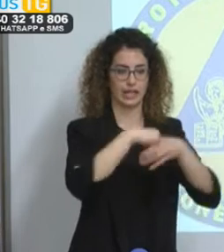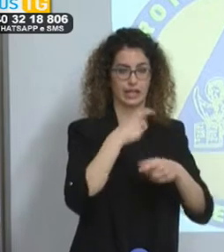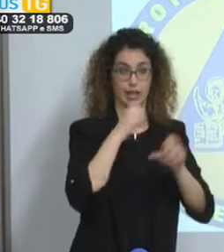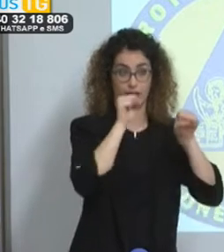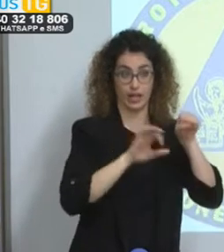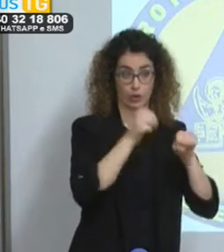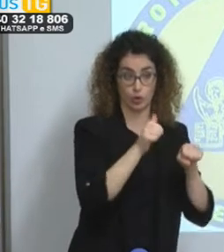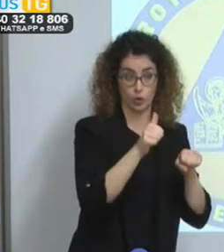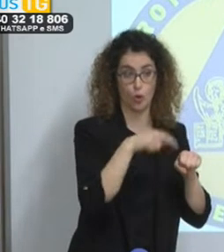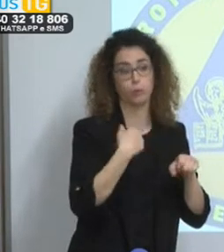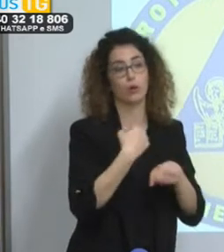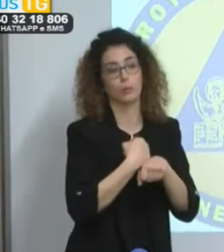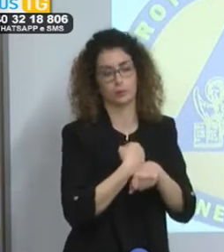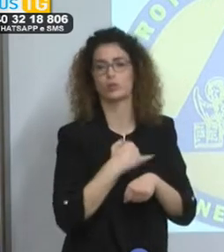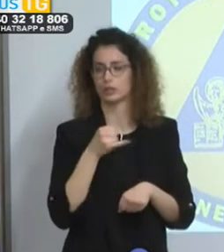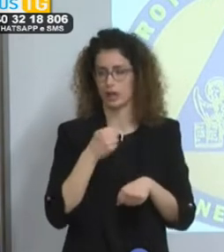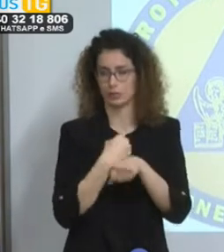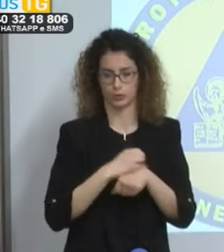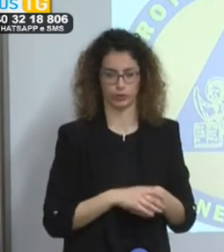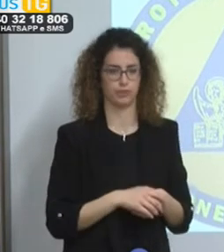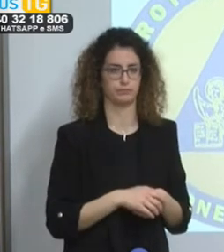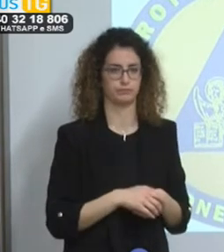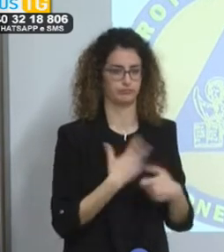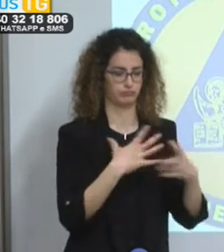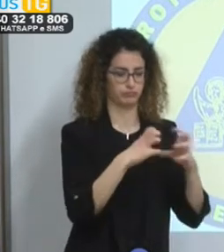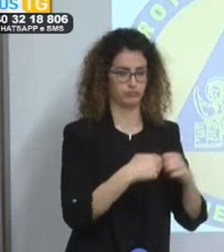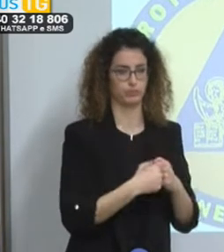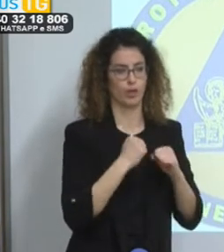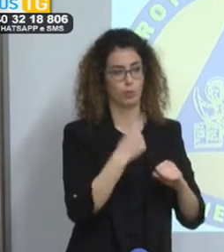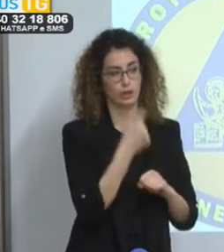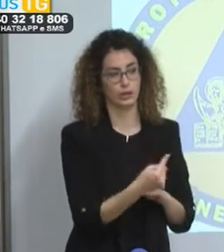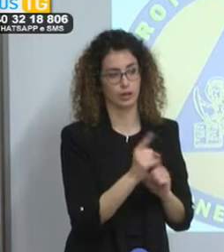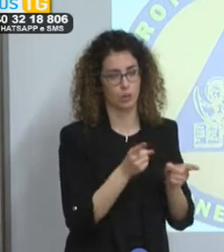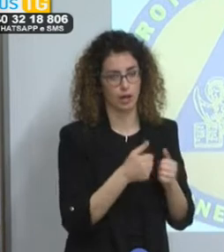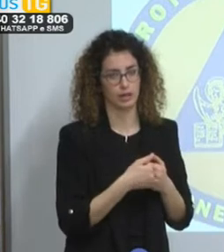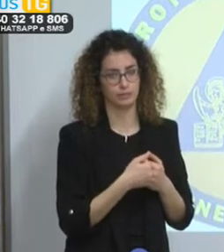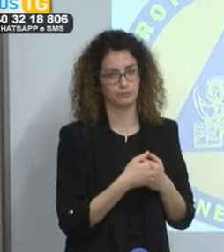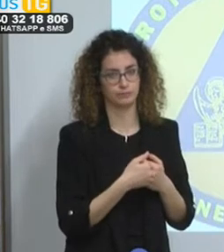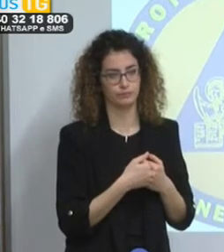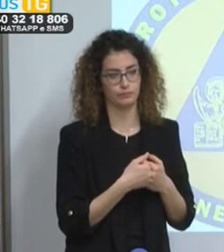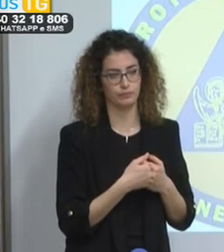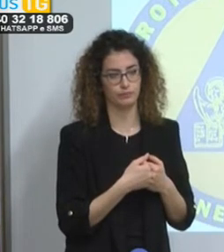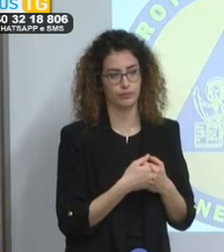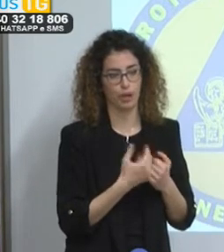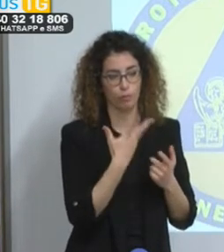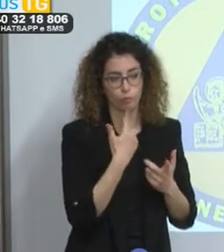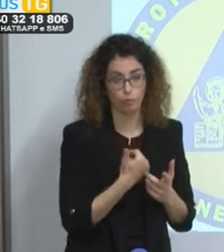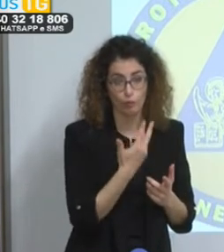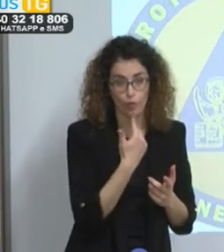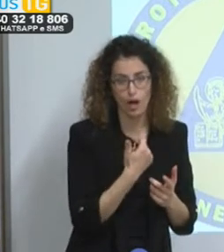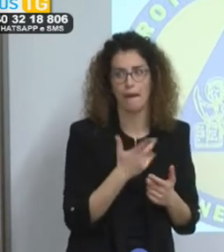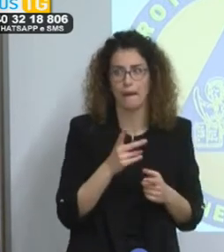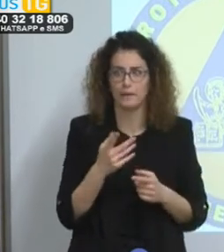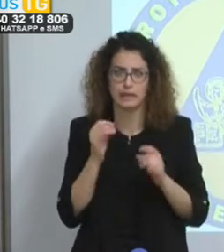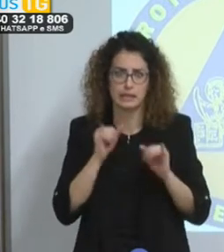Veneto, ma anche Piemonte. Aziende del Piemonte. Quindi insomma possiamo dire che c'è la volontà di... Se no non faremo l'incontro